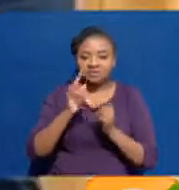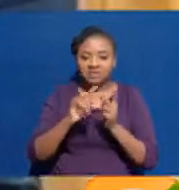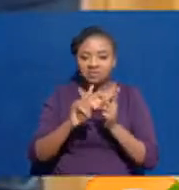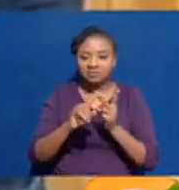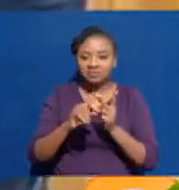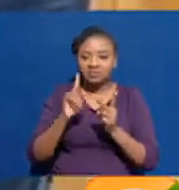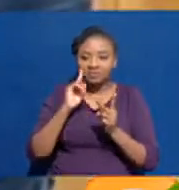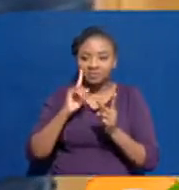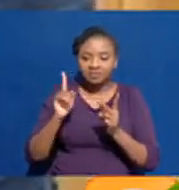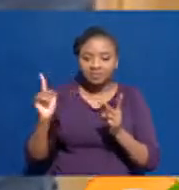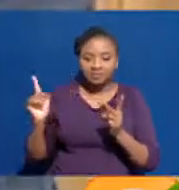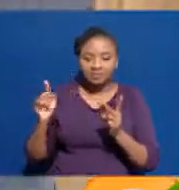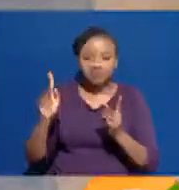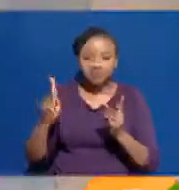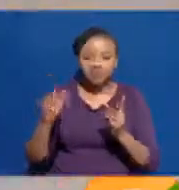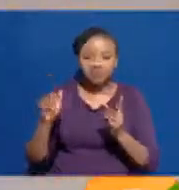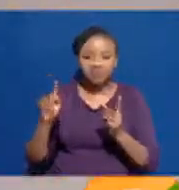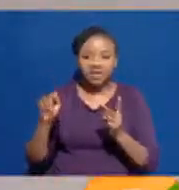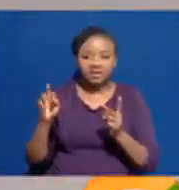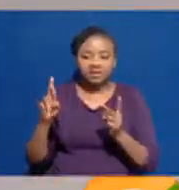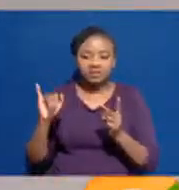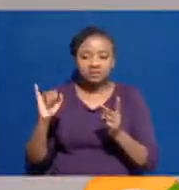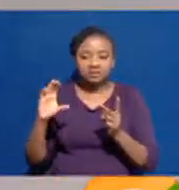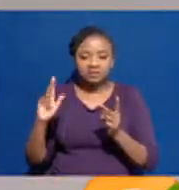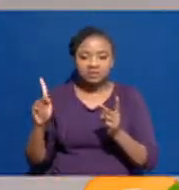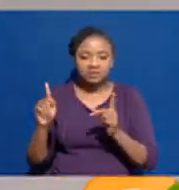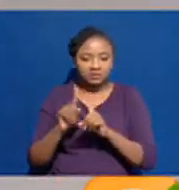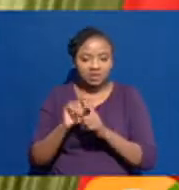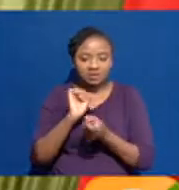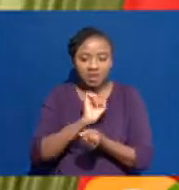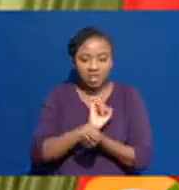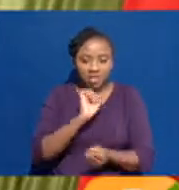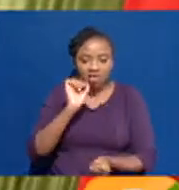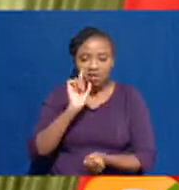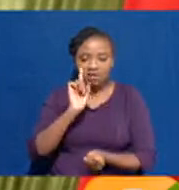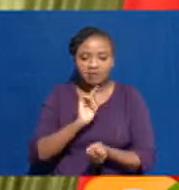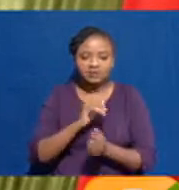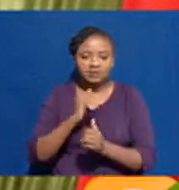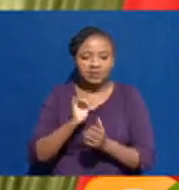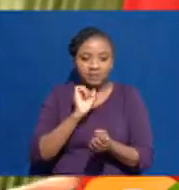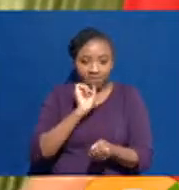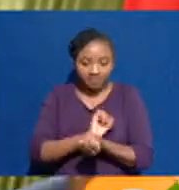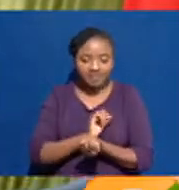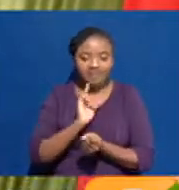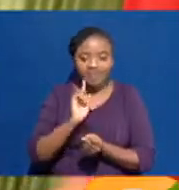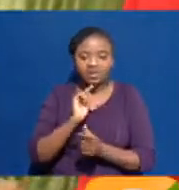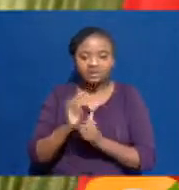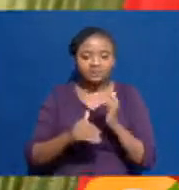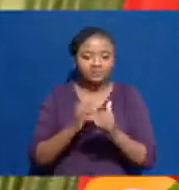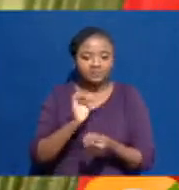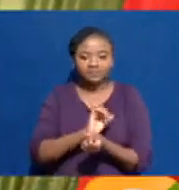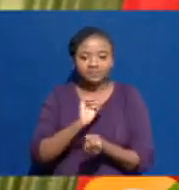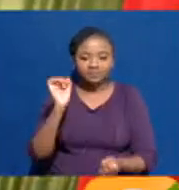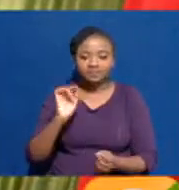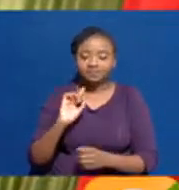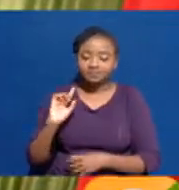Mavoko Patrick Makau kukamatwa na kuachiliwa. Watashika sisi zote hapa